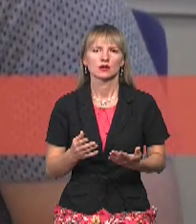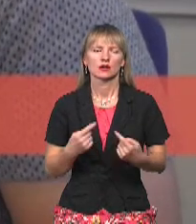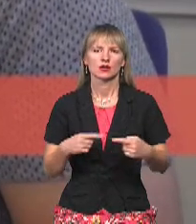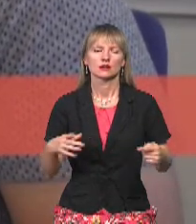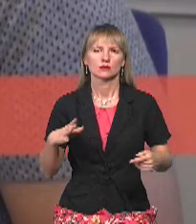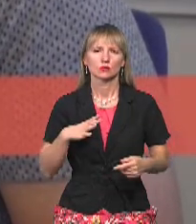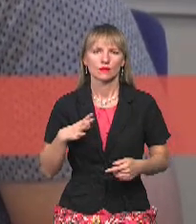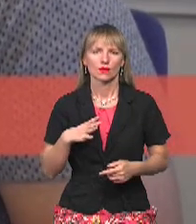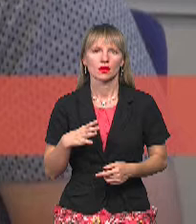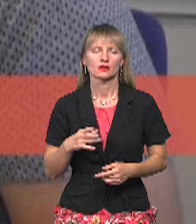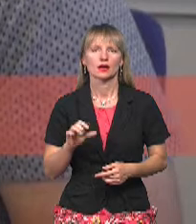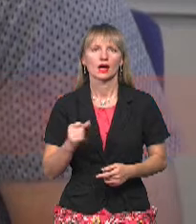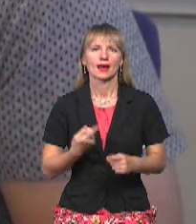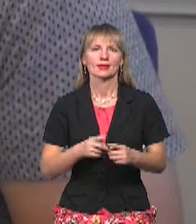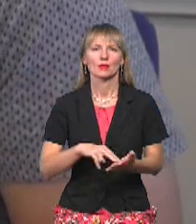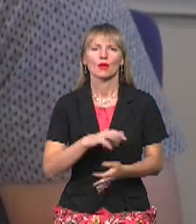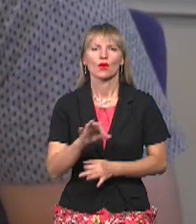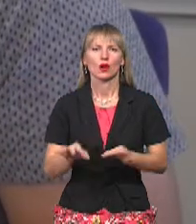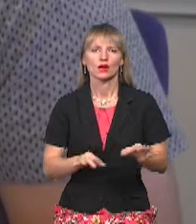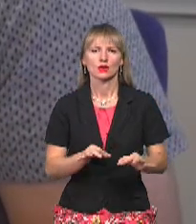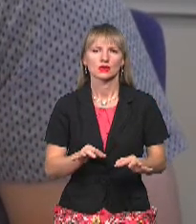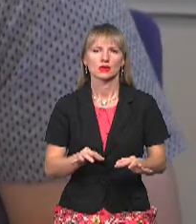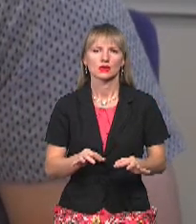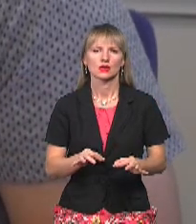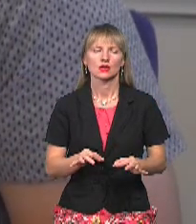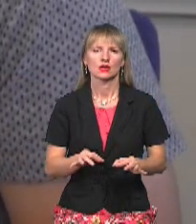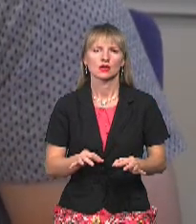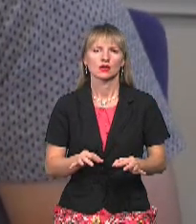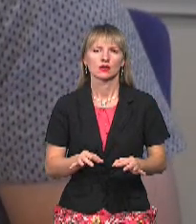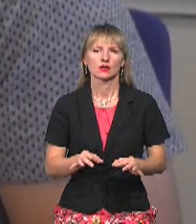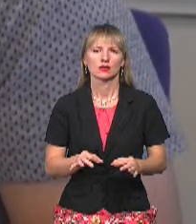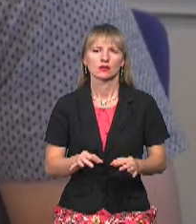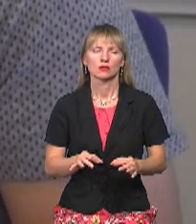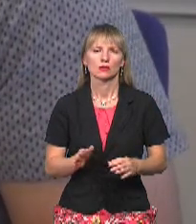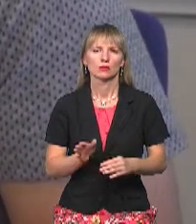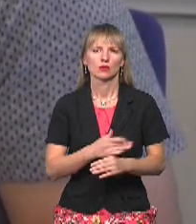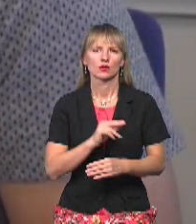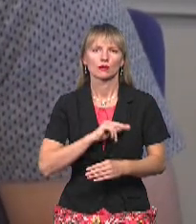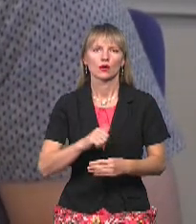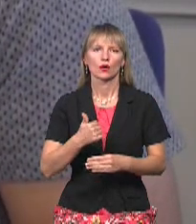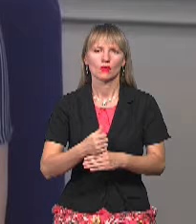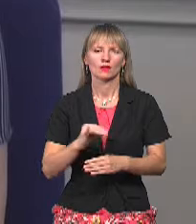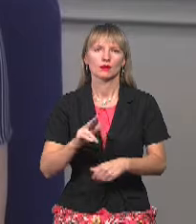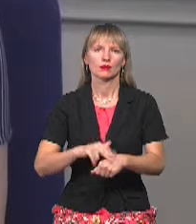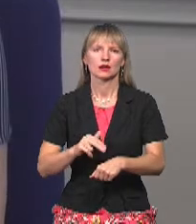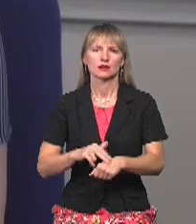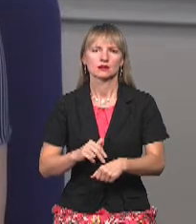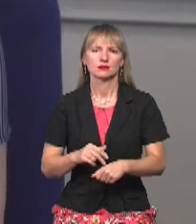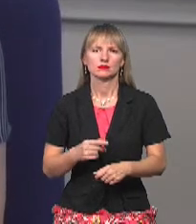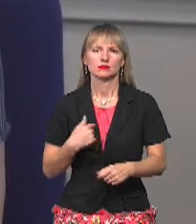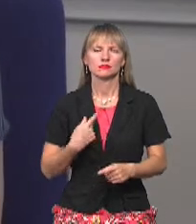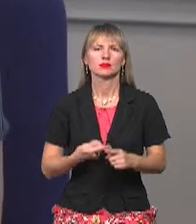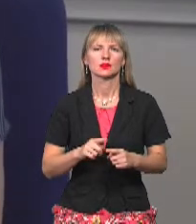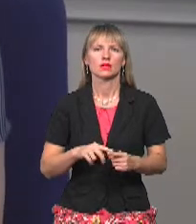А даний проєкт якраз убирає ці шероховатості в роботі голови і поліцейського. Нам цей